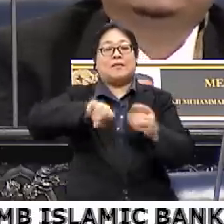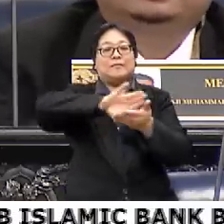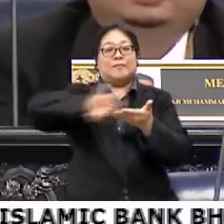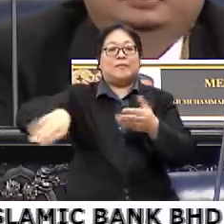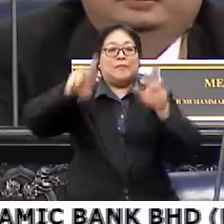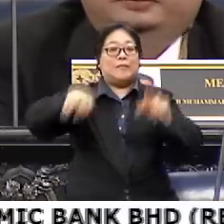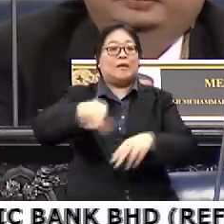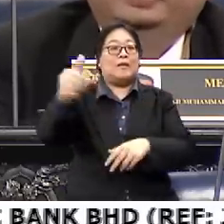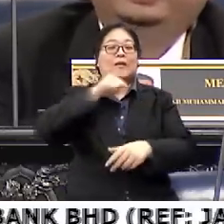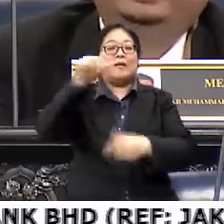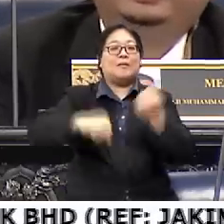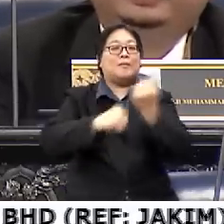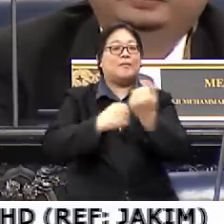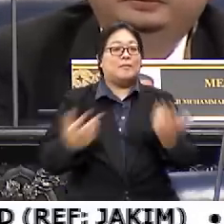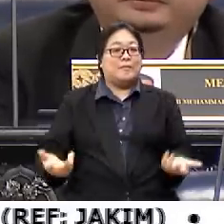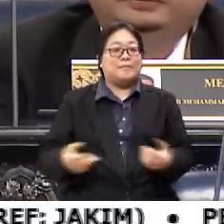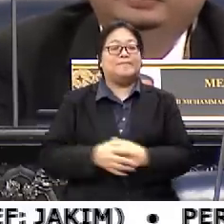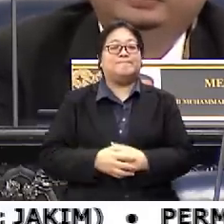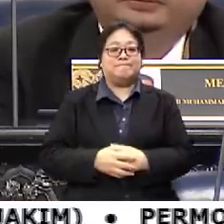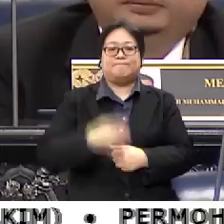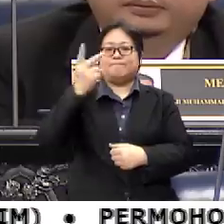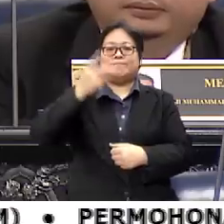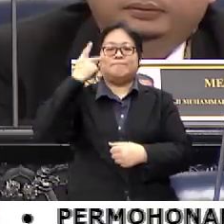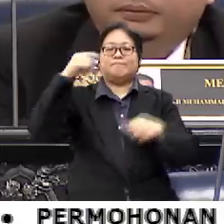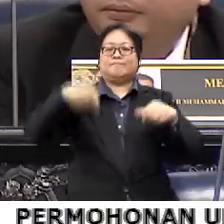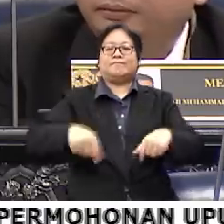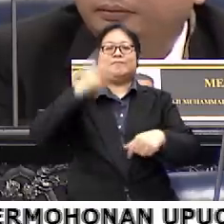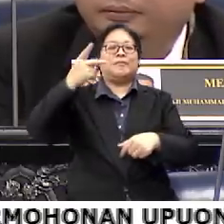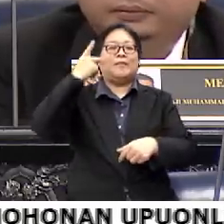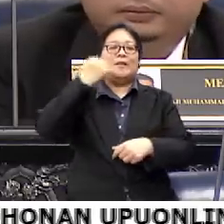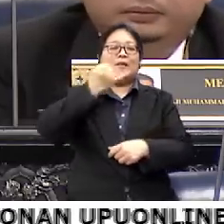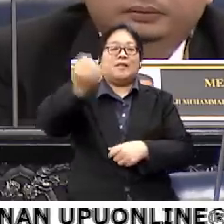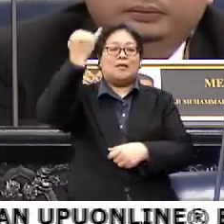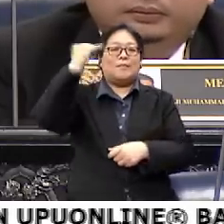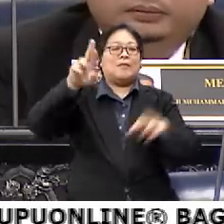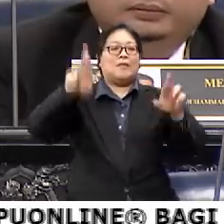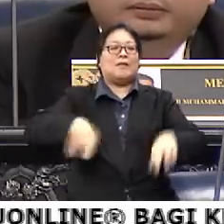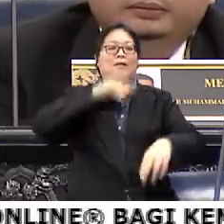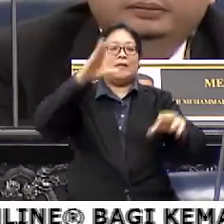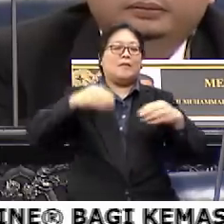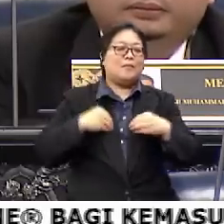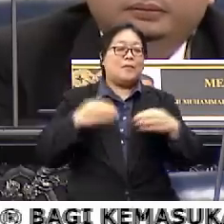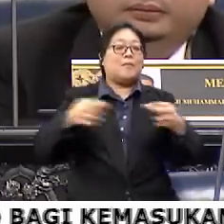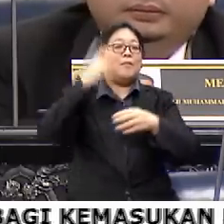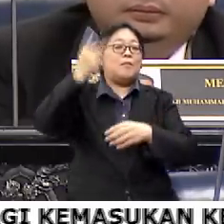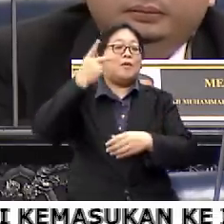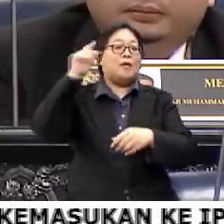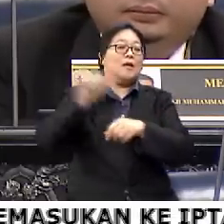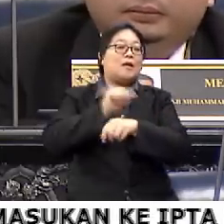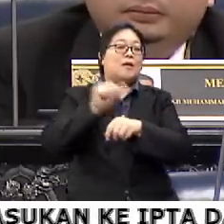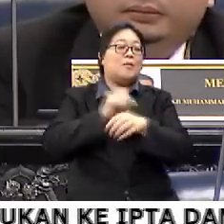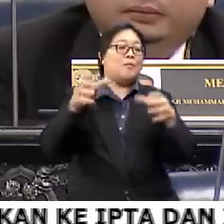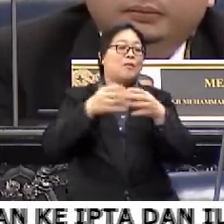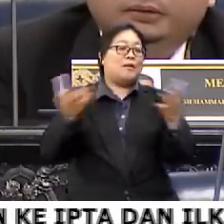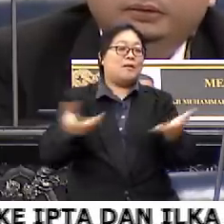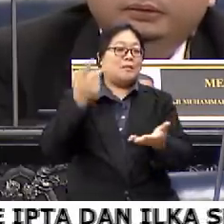rakyat lain yang tidak memilih mereka. Politik beginilah politik lapuk ini tolak oleh rakyat. Parti politik yang mengamalkan politik